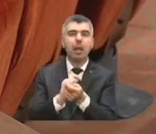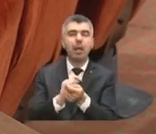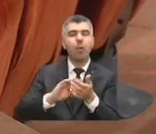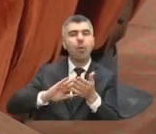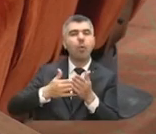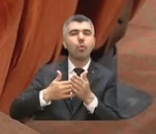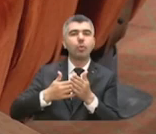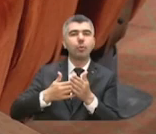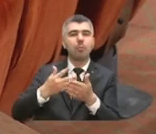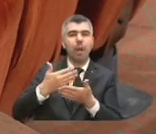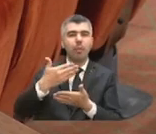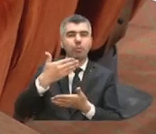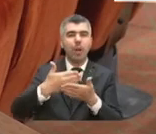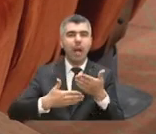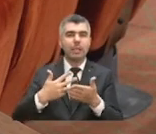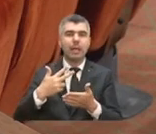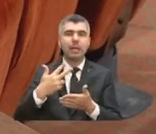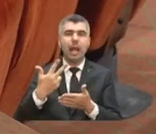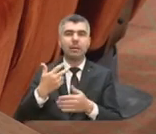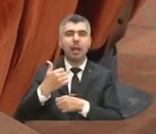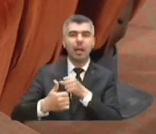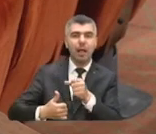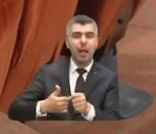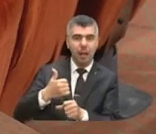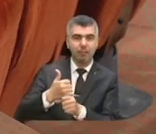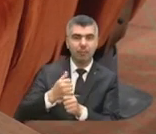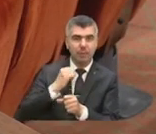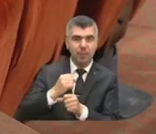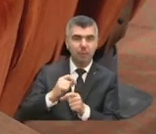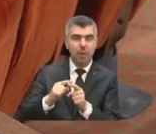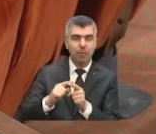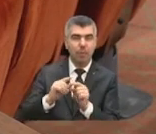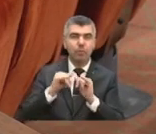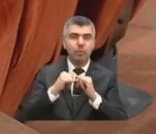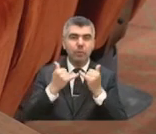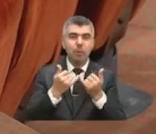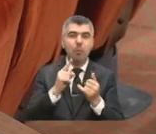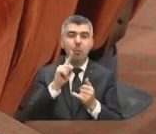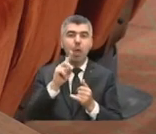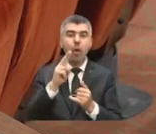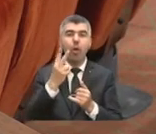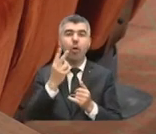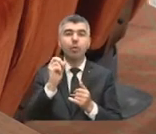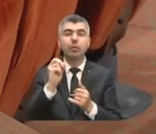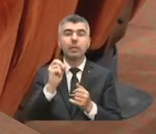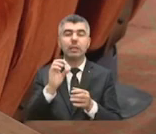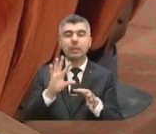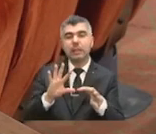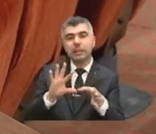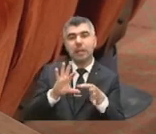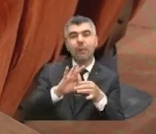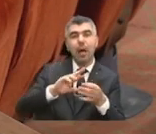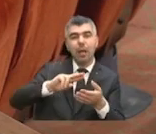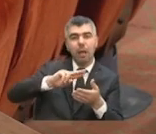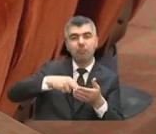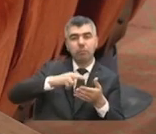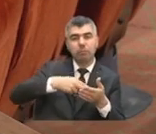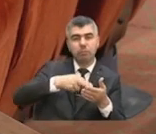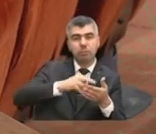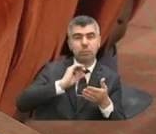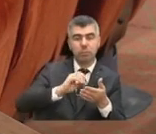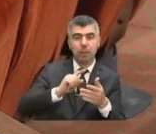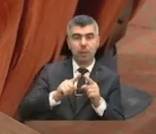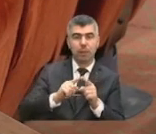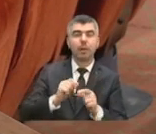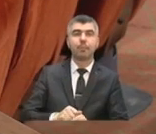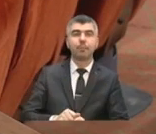الإجازة، واللي عقدنا في هذه المناظرات الجهوية أكثر من 120 اتفاقية مع الفاعلين بالجهة. دابا خصنا يكون